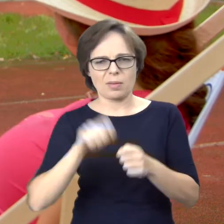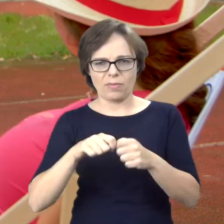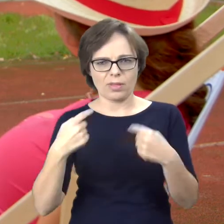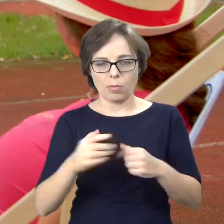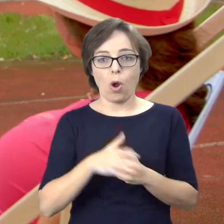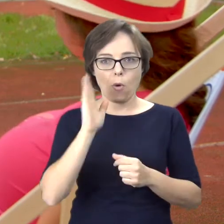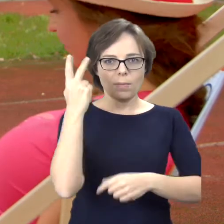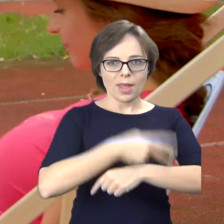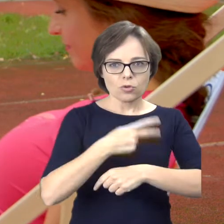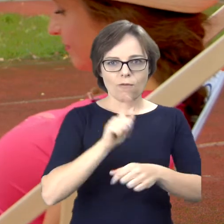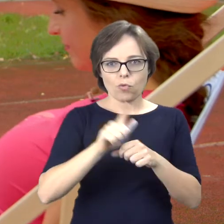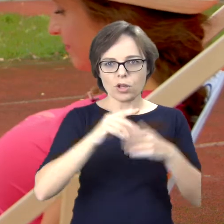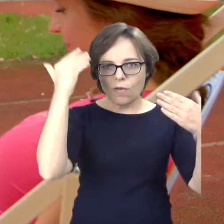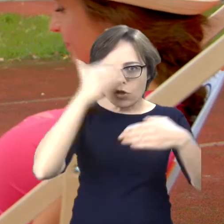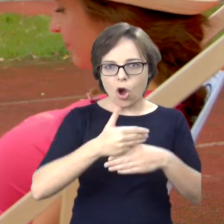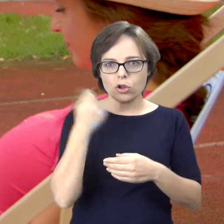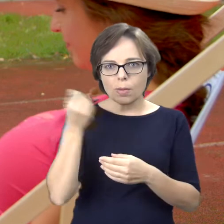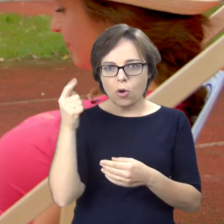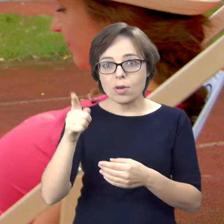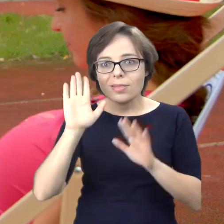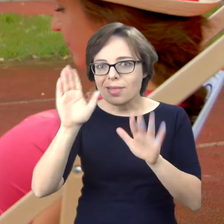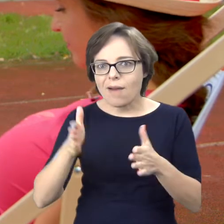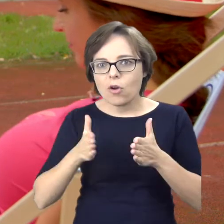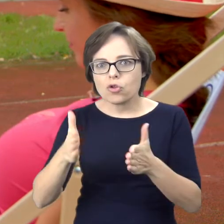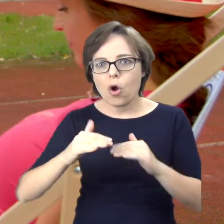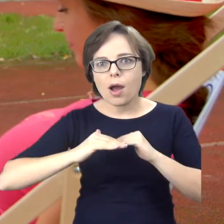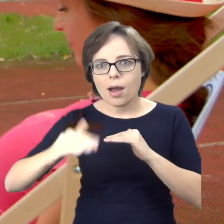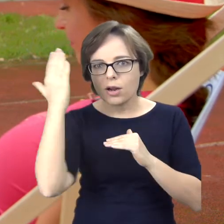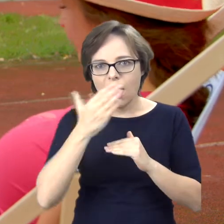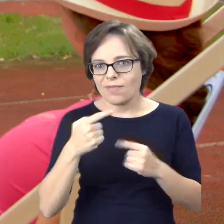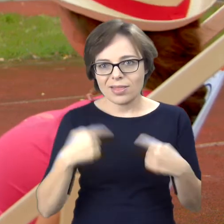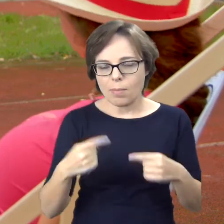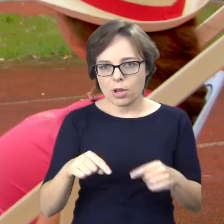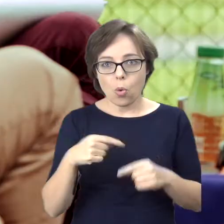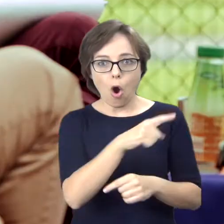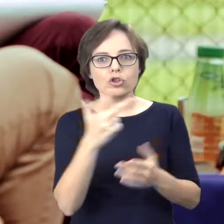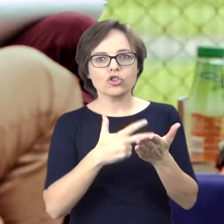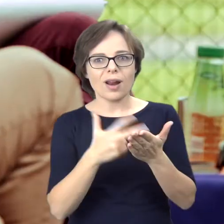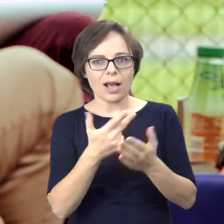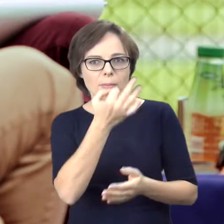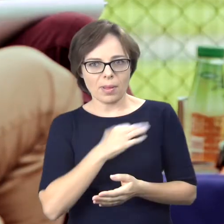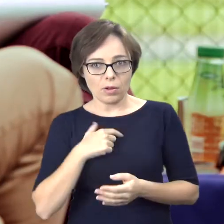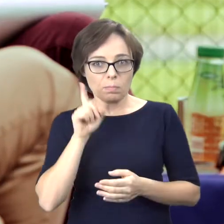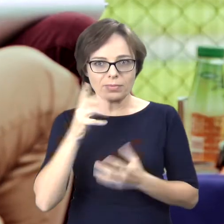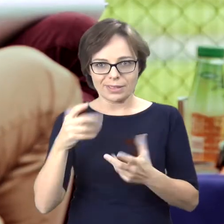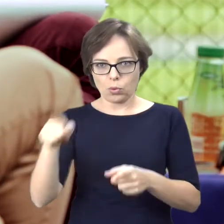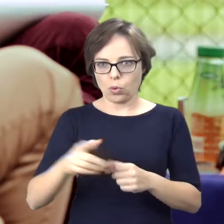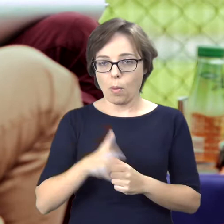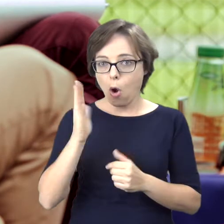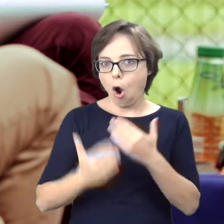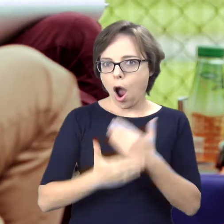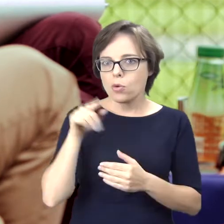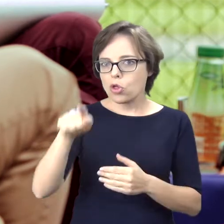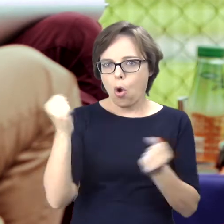zawiózł taką drogą, w ogóle gdzie nawet asfaltu nie było, a mi zadał 3 razy pytanie, czy ty na pewno chcesz tutaj spędzić noc, bo się później okazało, że